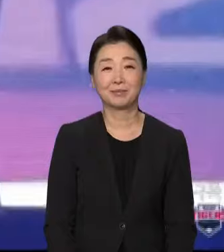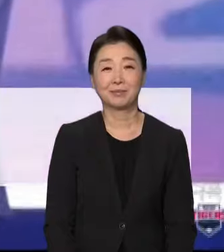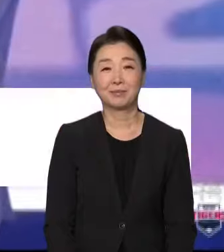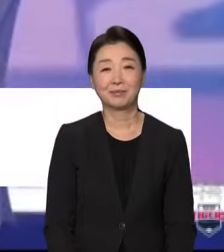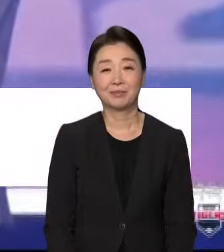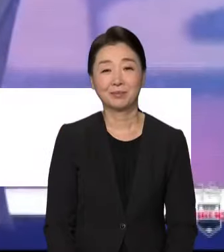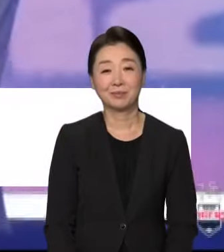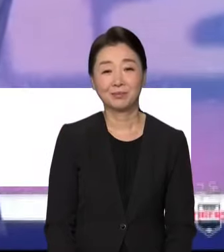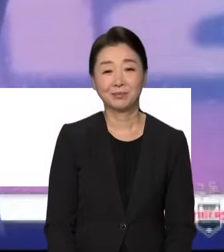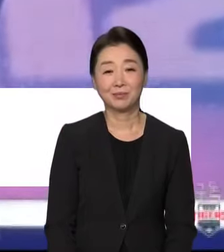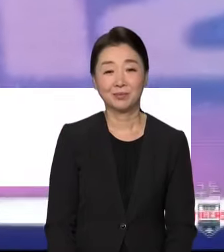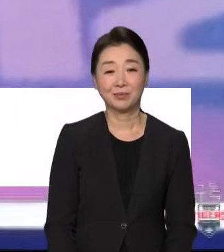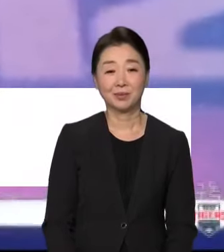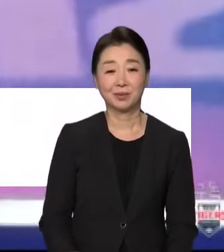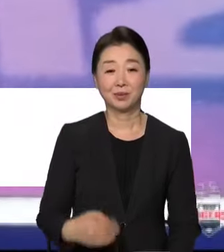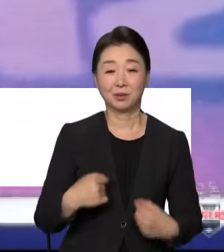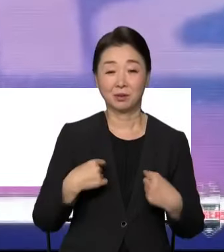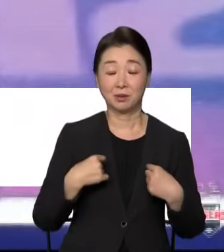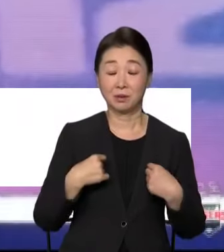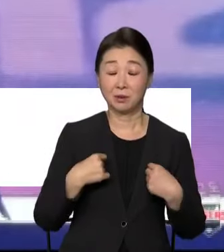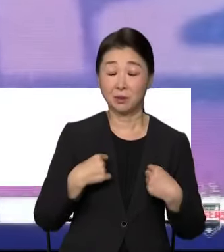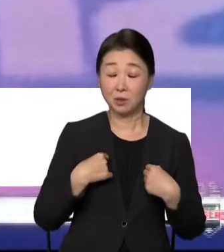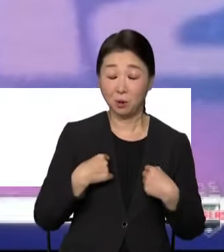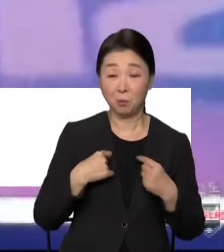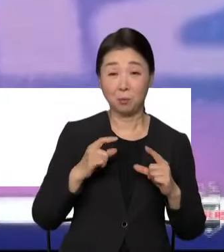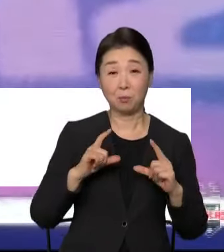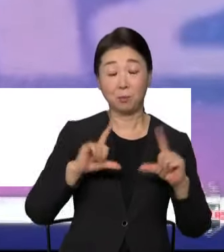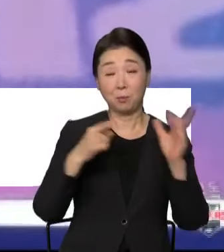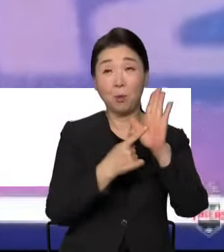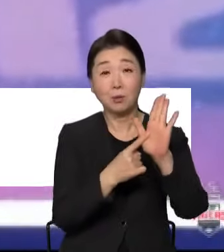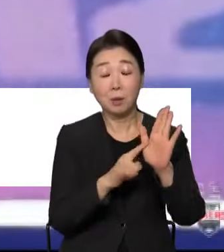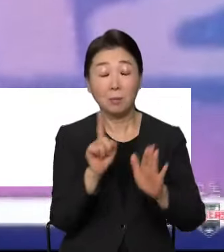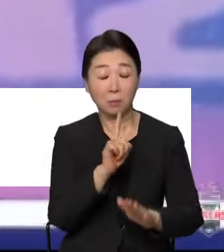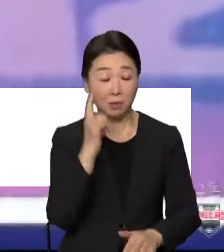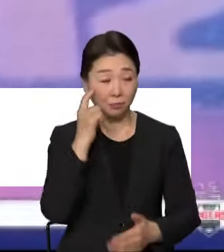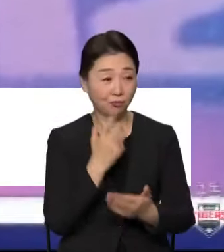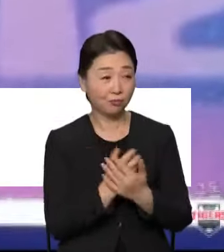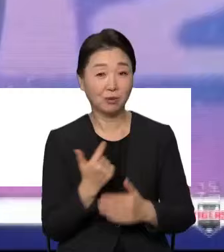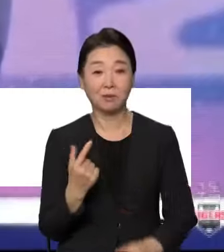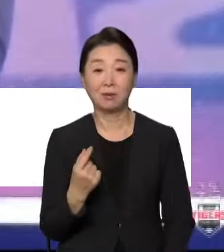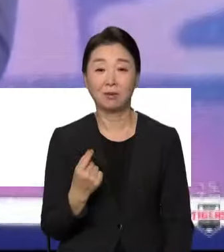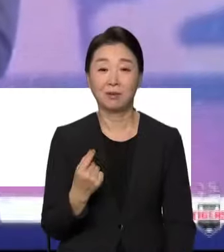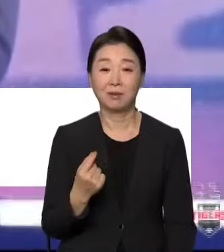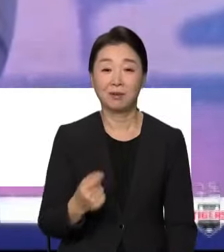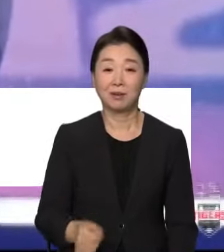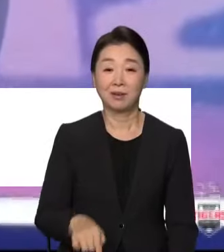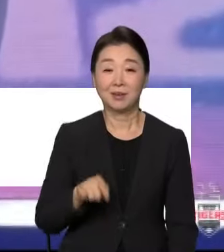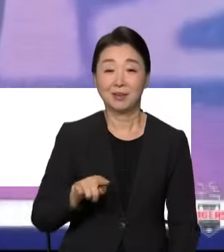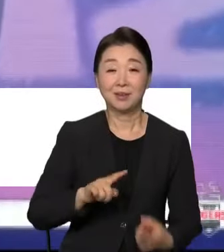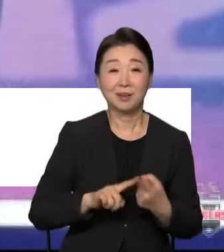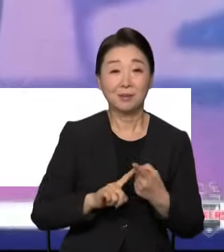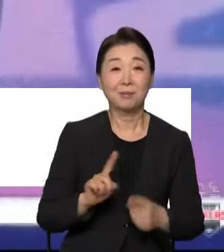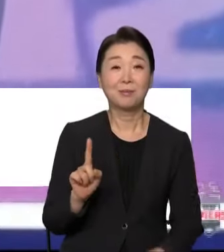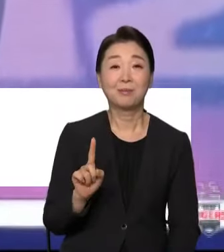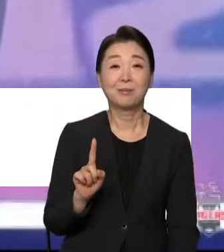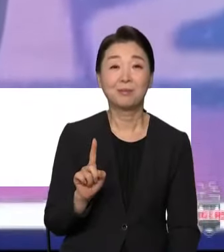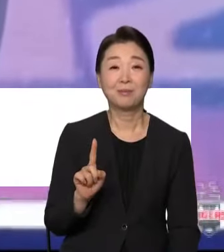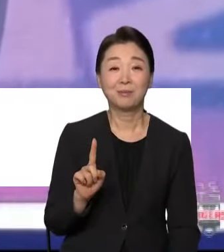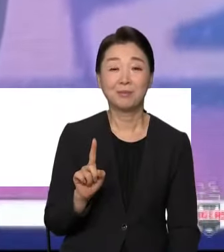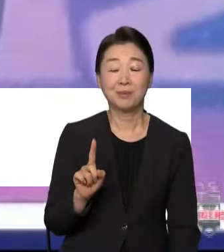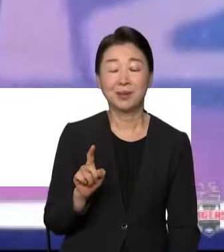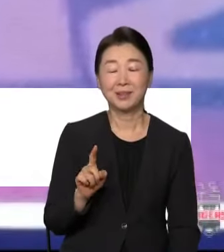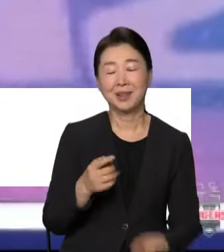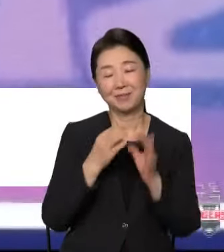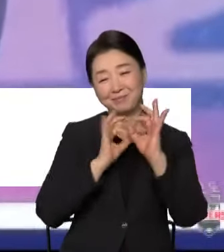어떻게 이런 무대를 준비했는지 말씀해 주시죠. 충격적이었습니다. 이렇게라도 샤라웃